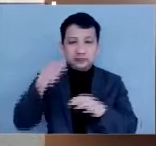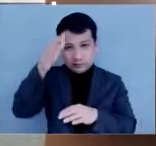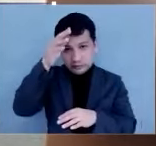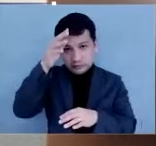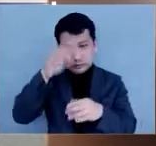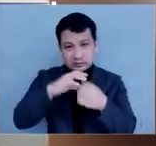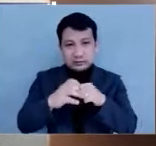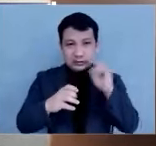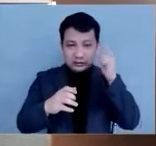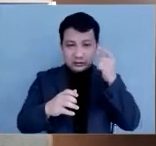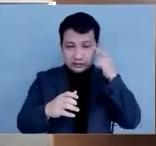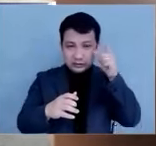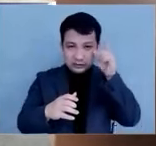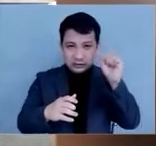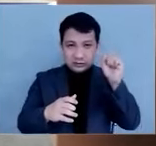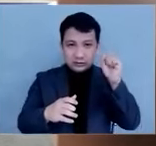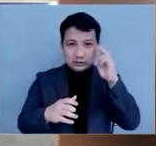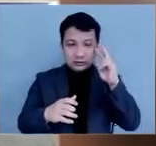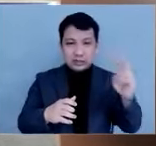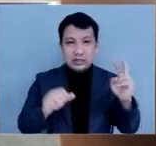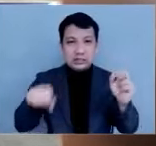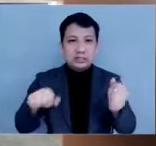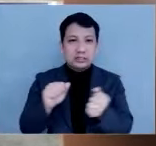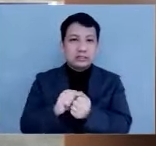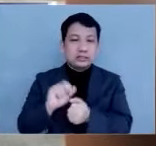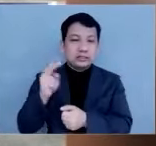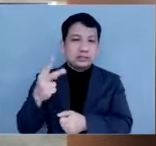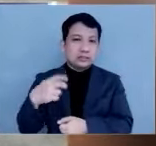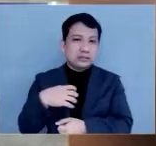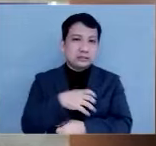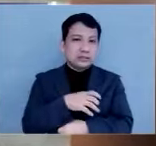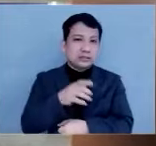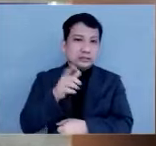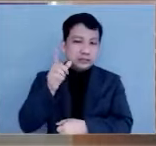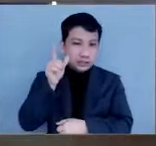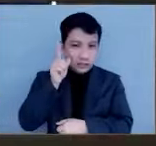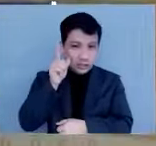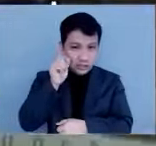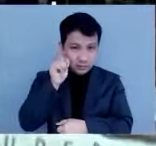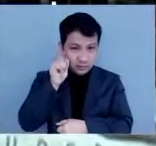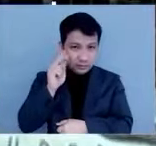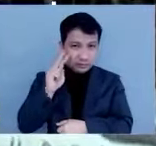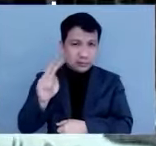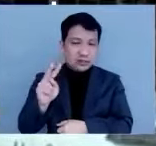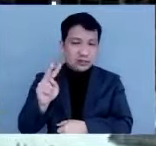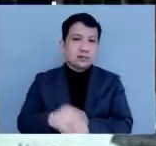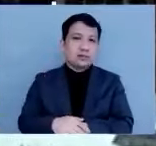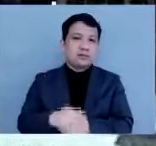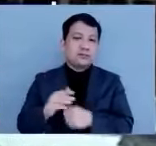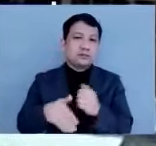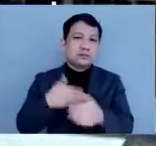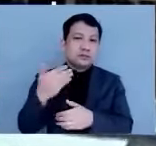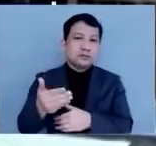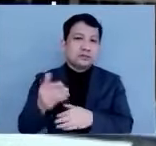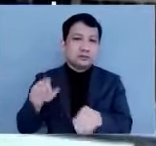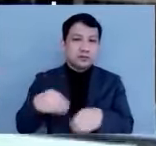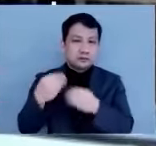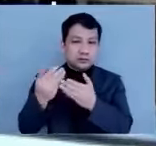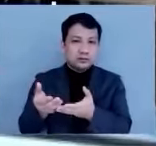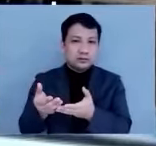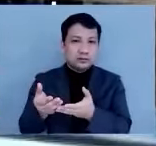Sur Governor Luigi Villafuerte at 2nd District Representative El Rey Villafuerte. Sunod na nag-viral ang pamimigay